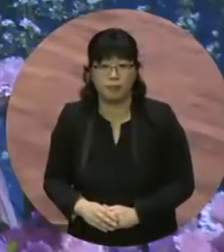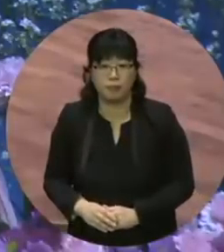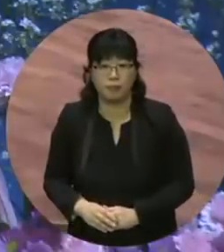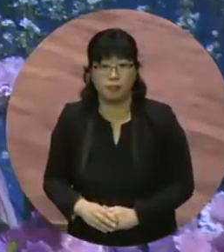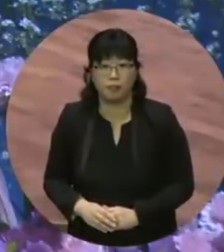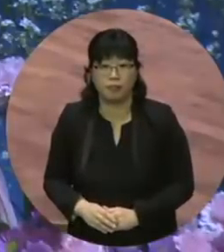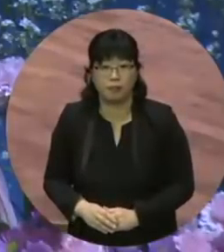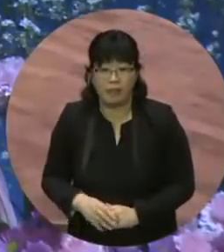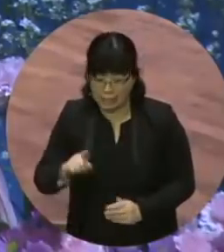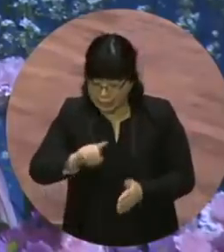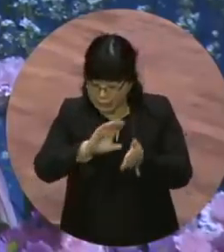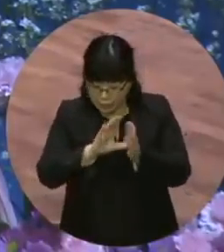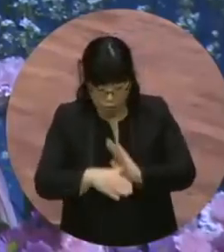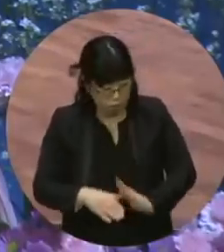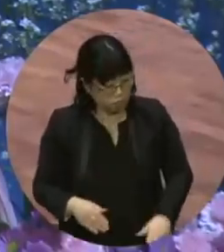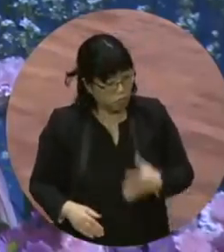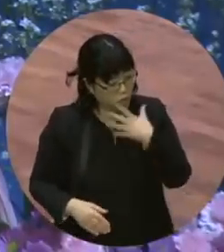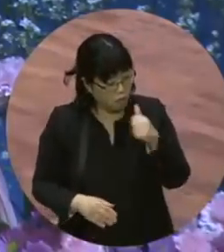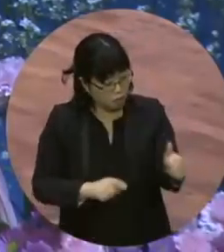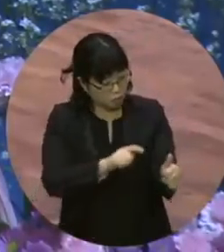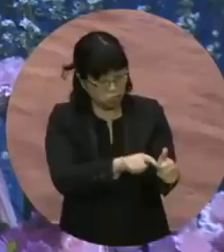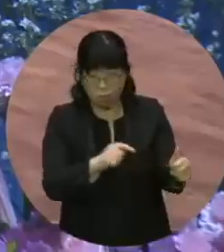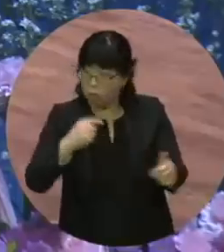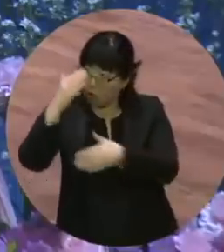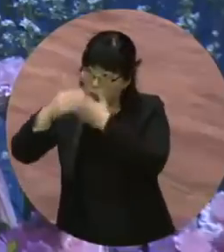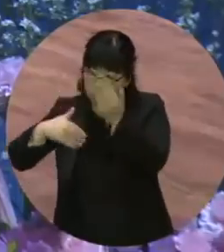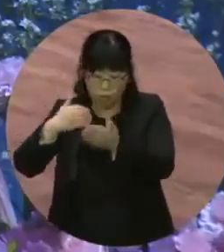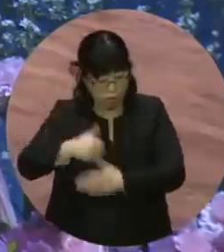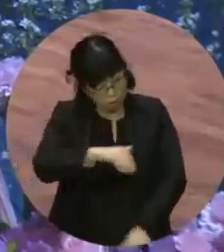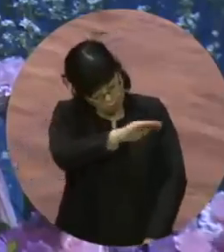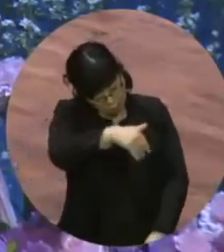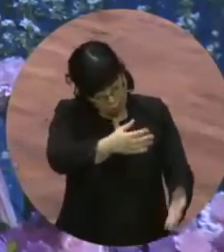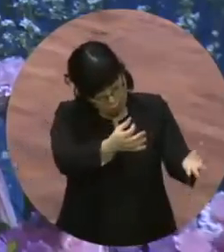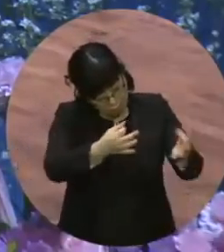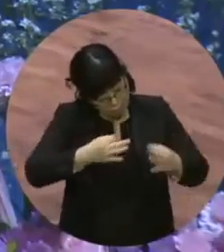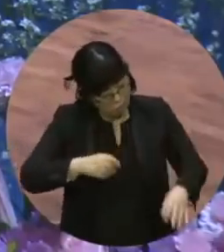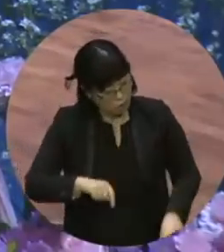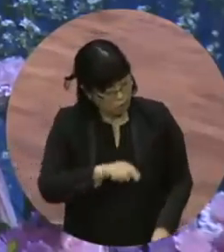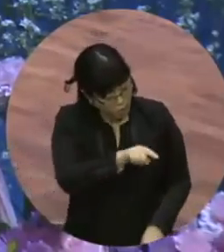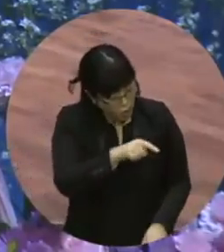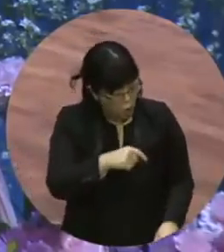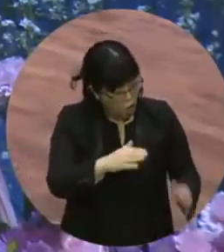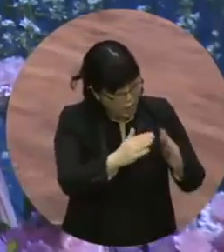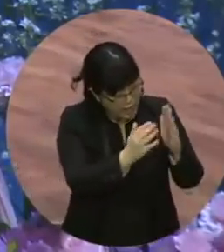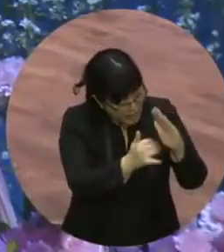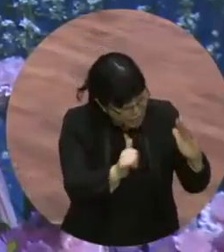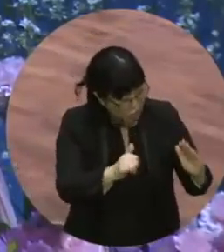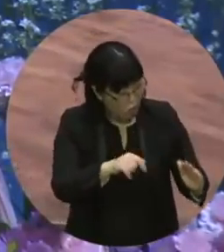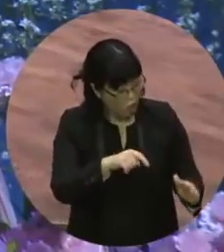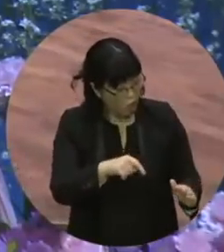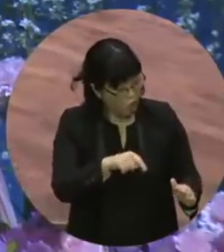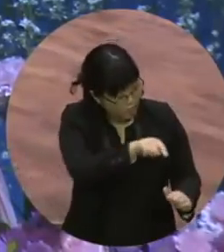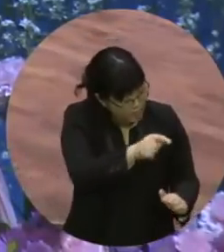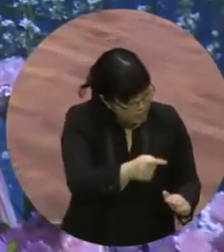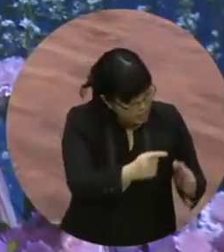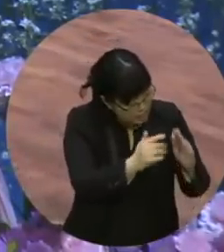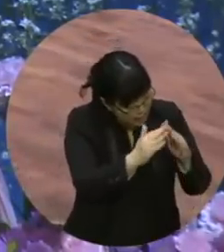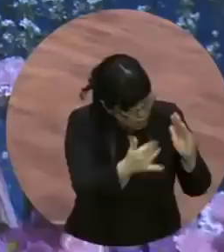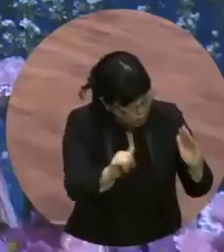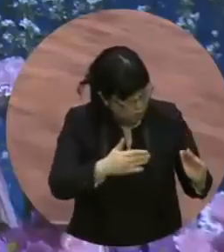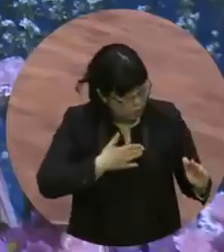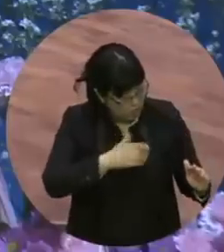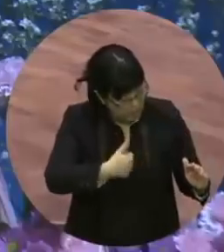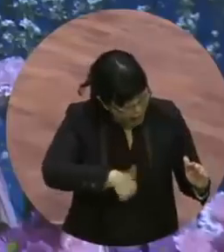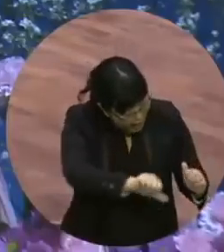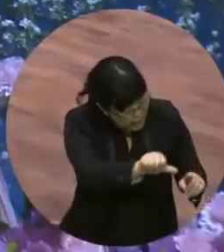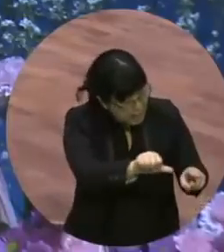지금 열국의 아비가 될 사람이야. 생각도 안 하고 있는데, 뭔지도 뭐 알지도 몰랐겠는데, 전부 다 바꿔준다고.